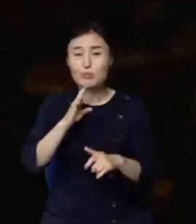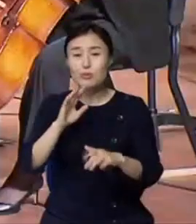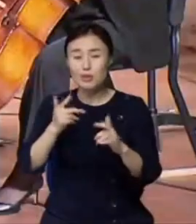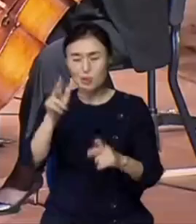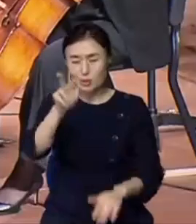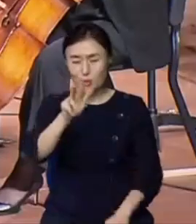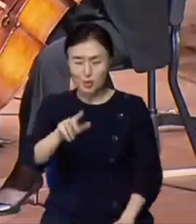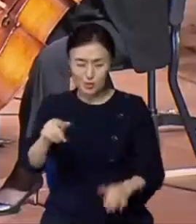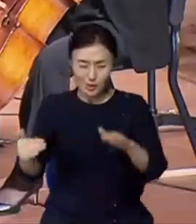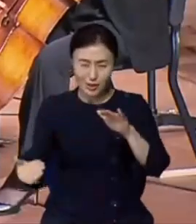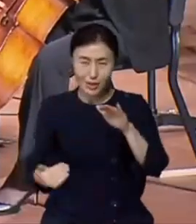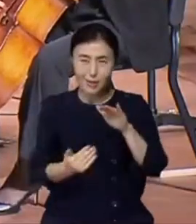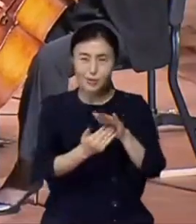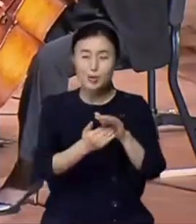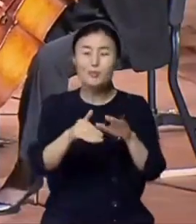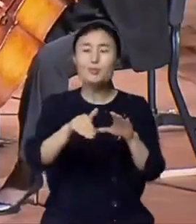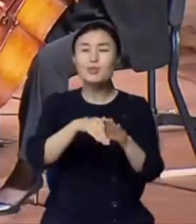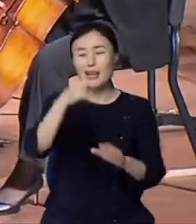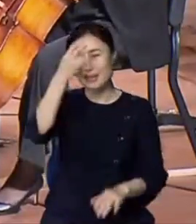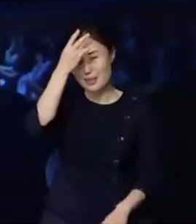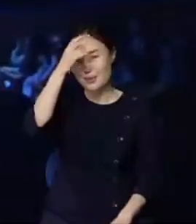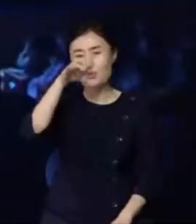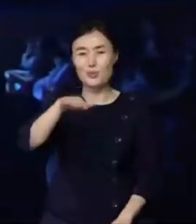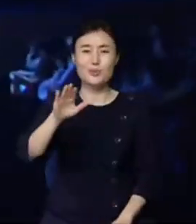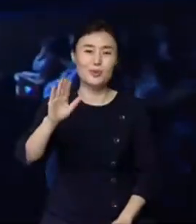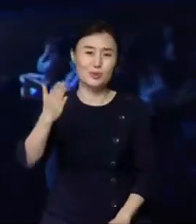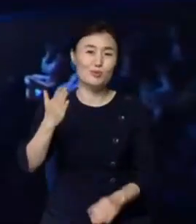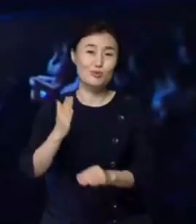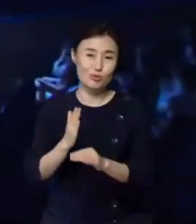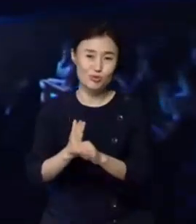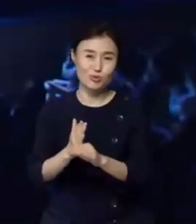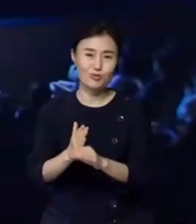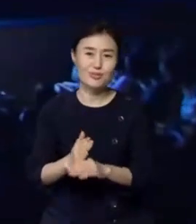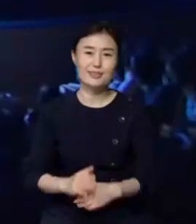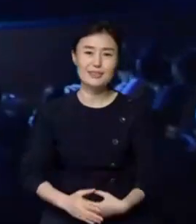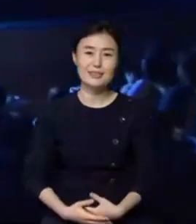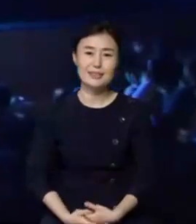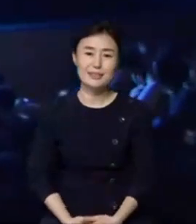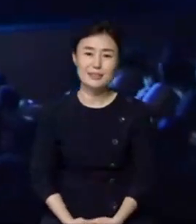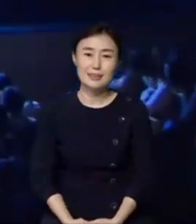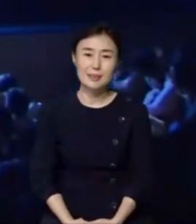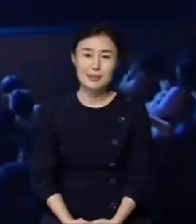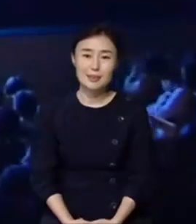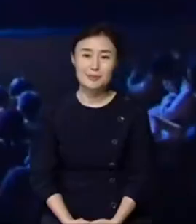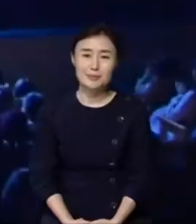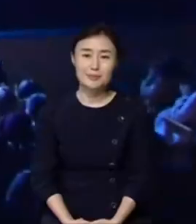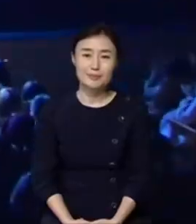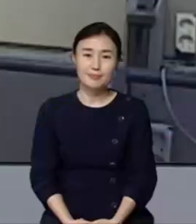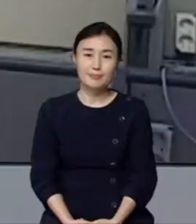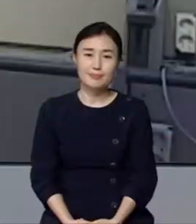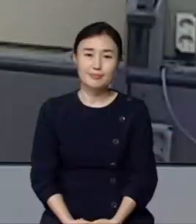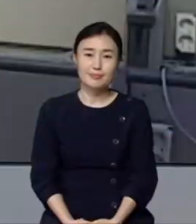최고의 문화예술 공간으로 거듭나고 있습니다. KBC 이계혁입니다.